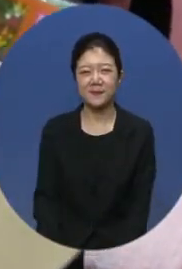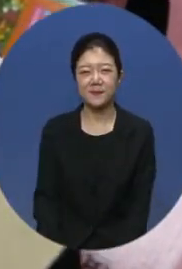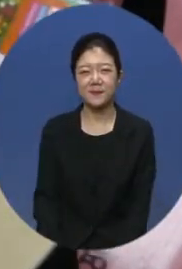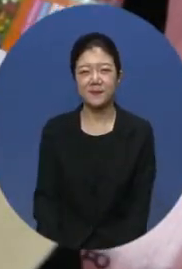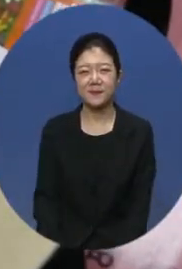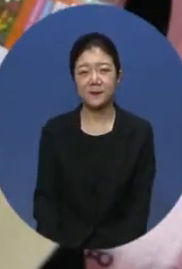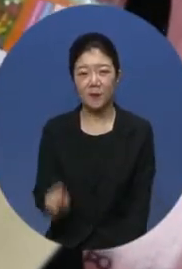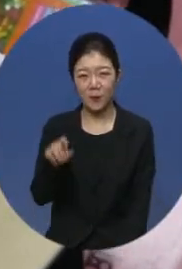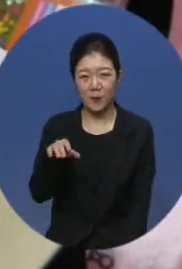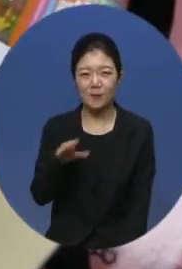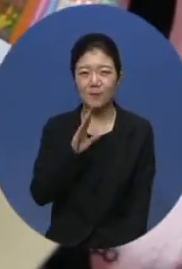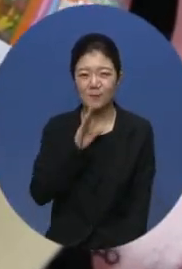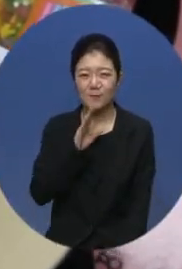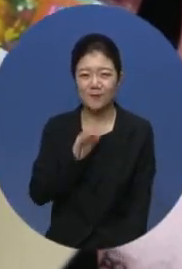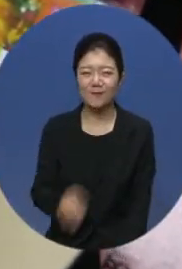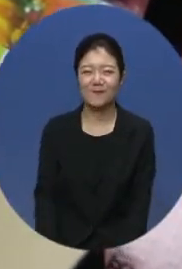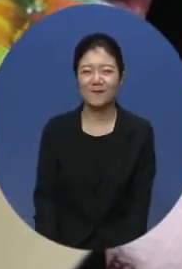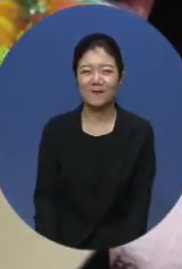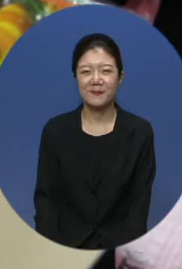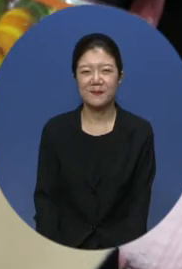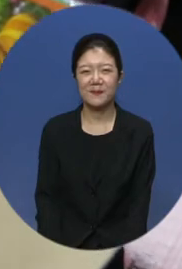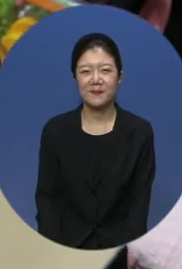여기요? 네.